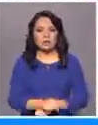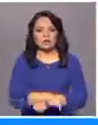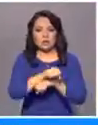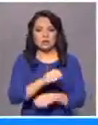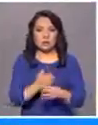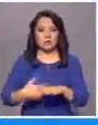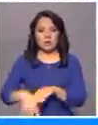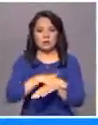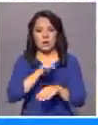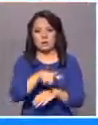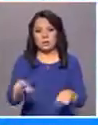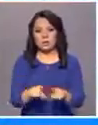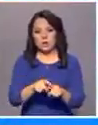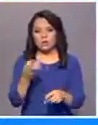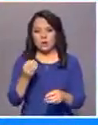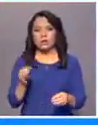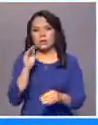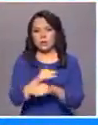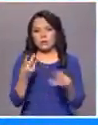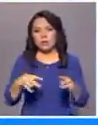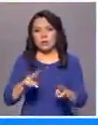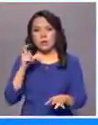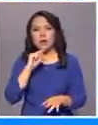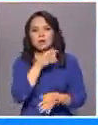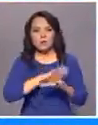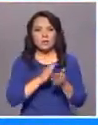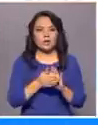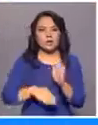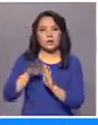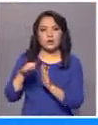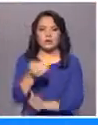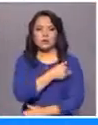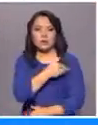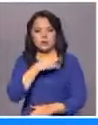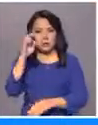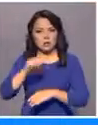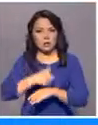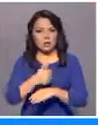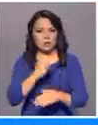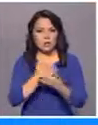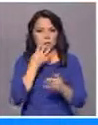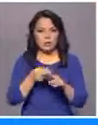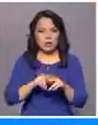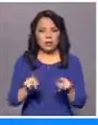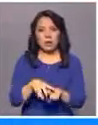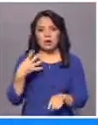өткен реакторларды қатарға қосу арқылы елдің экономикалық жағдайын жақсартудан үмітті. Себебі қазір елде